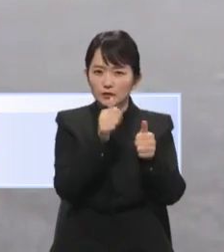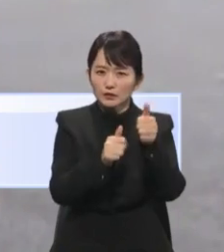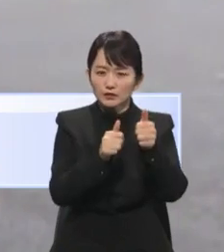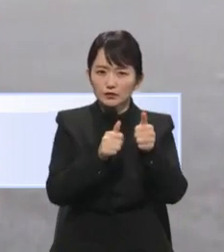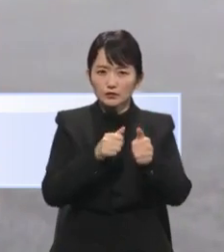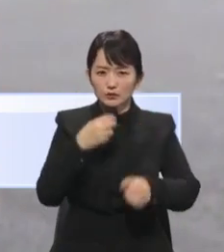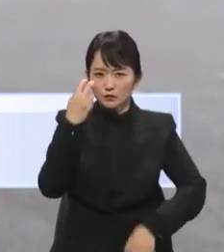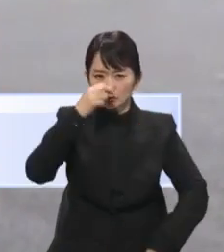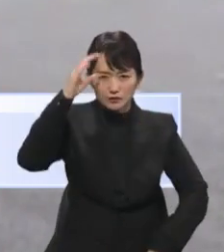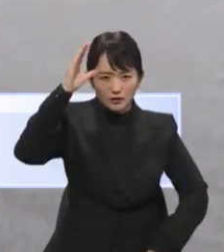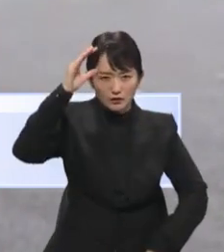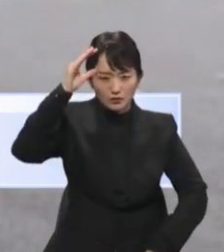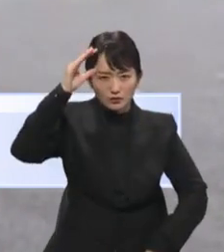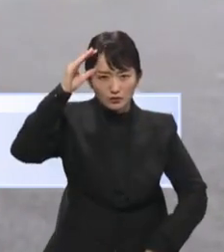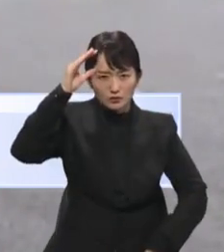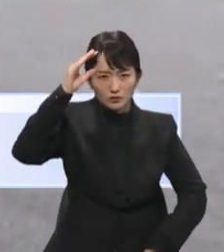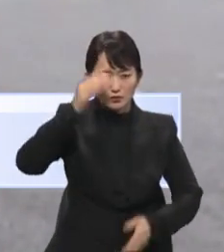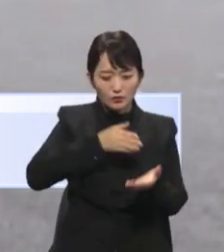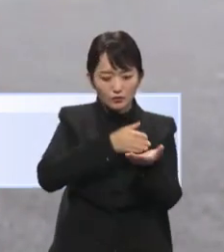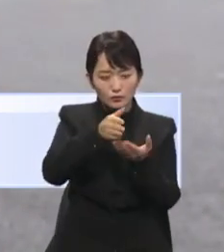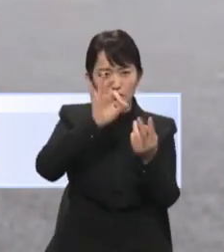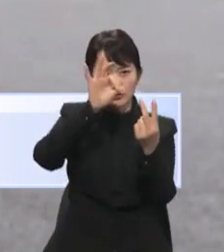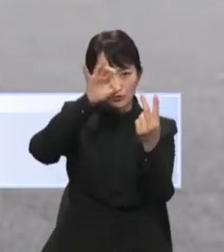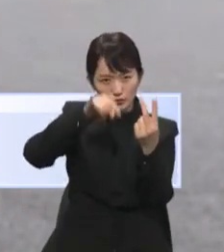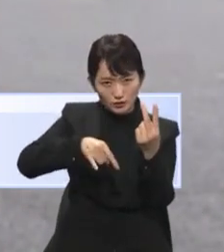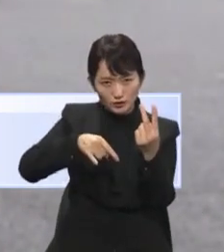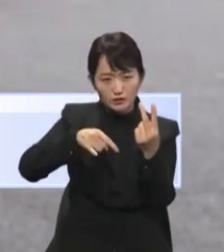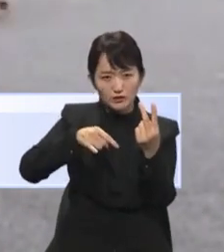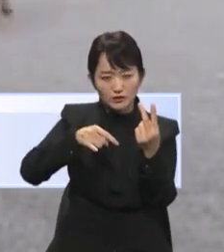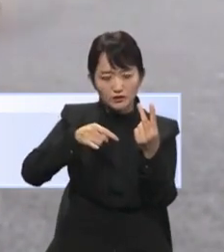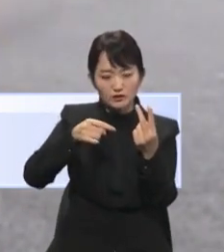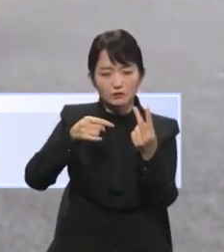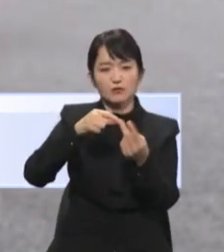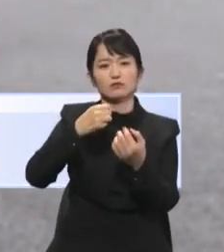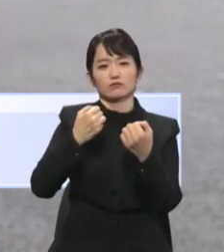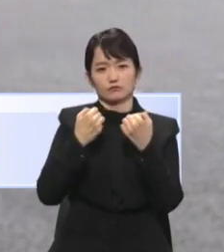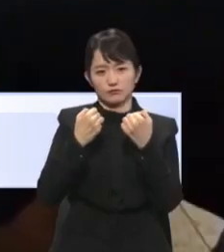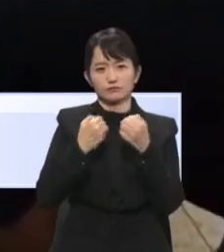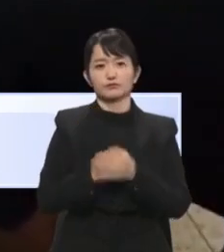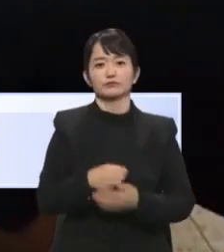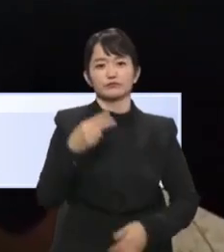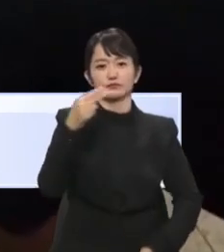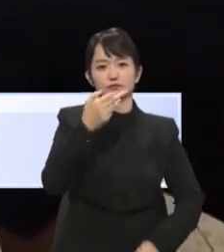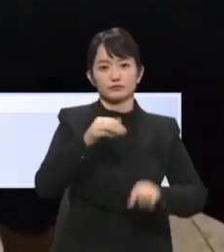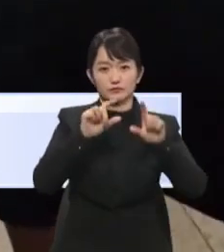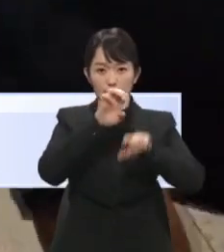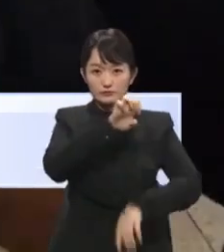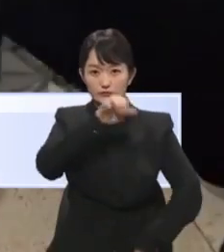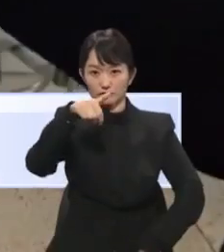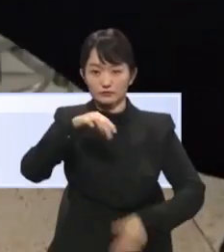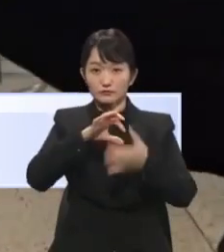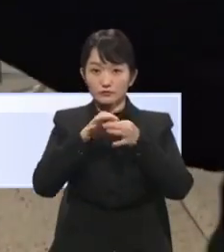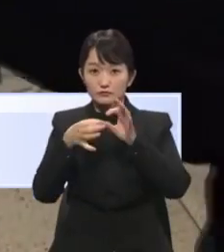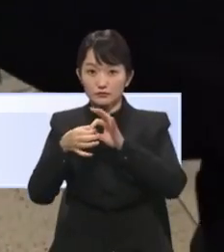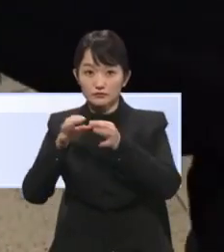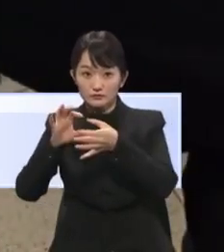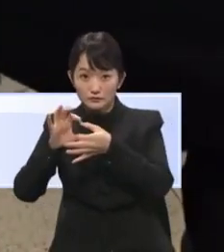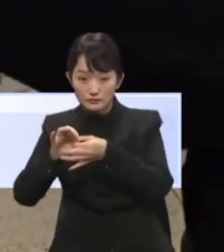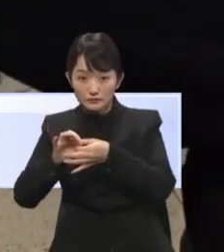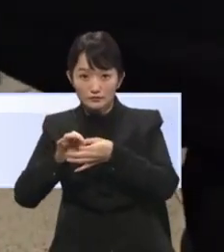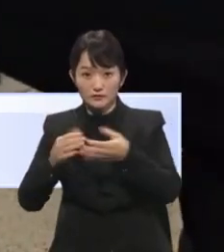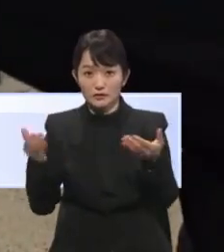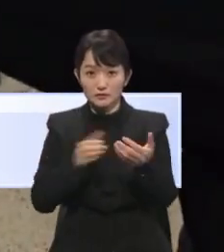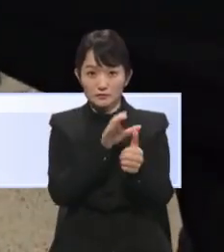운용부문 2위를 차지할 만큼 건강했다고 합니다. 2018년 평창 동계올림픽 등에 200회 이상의